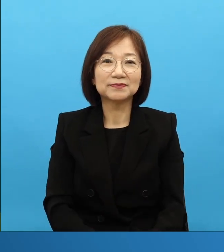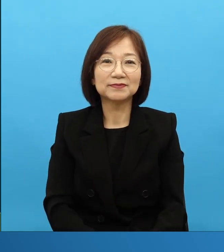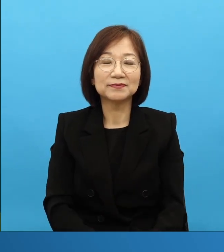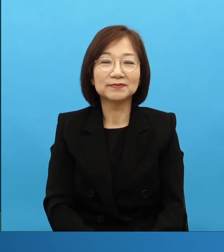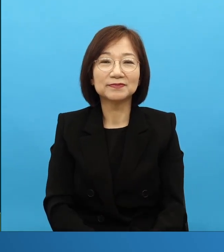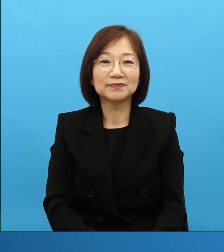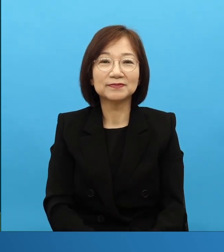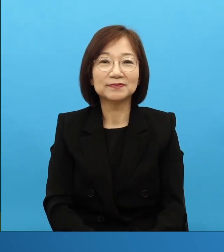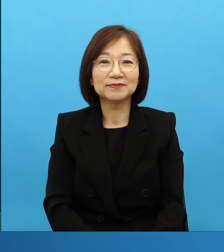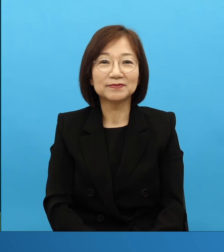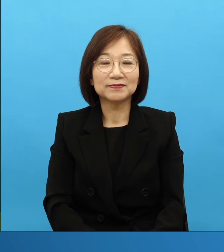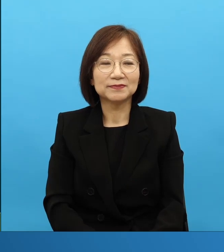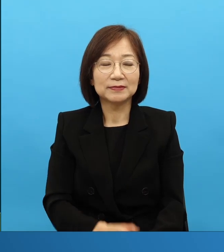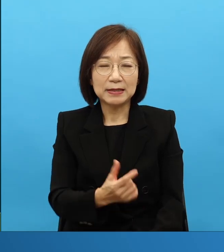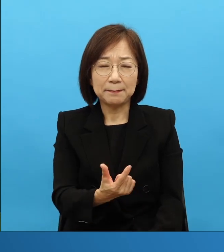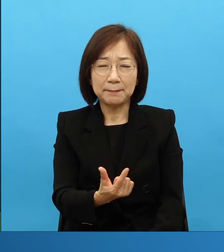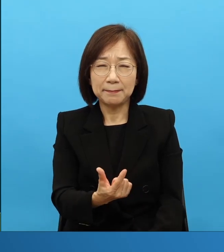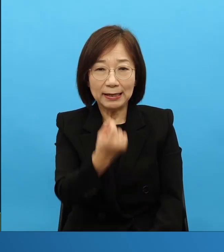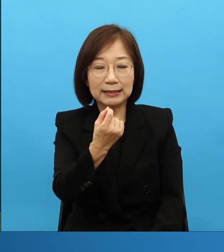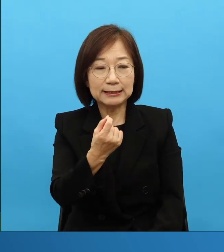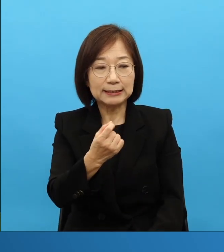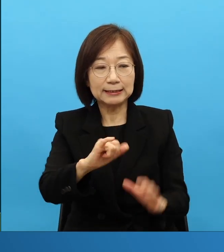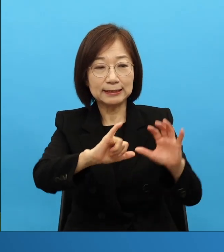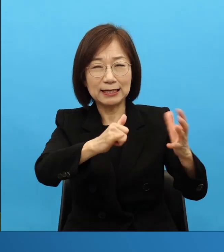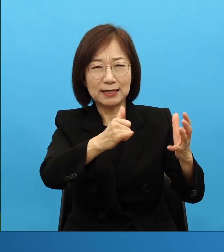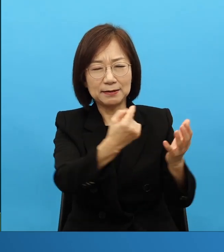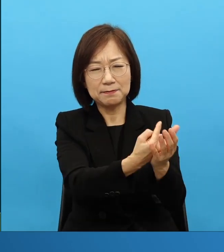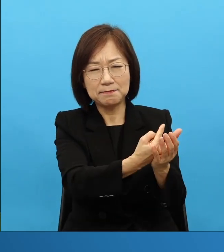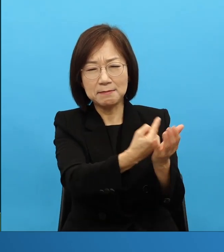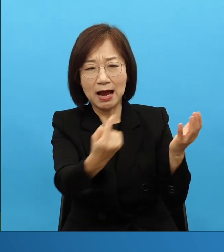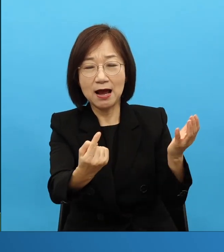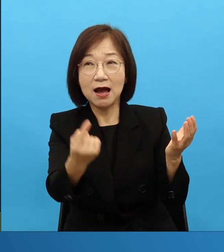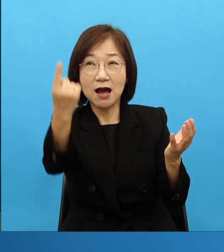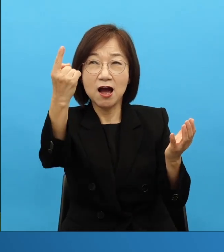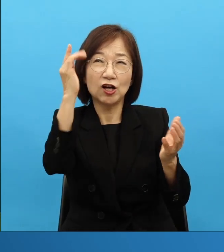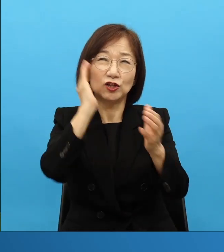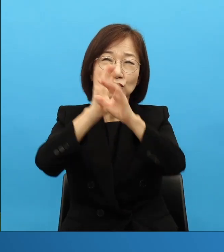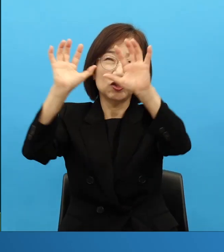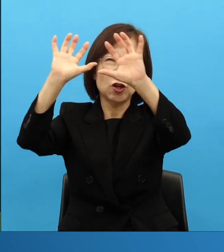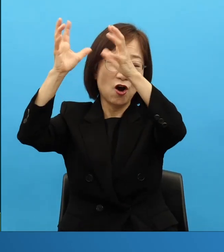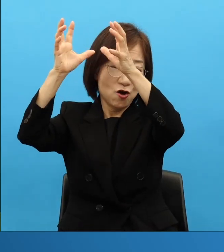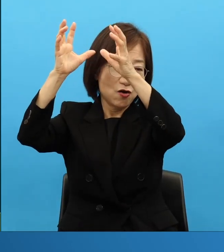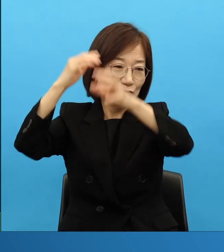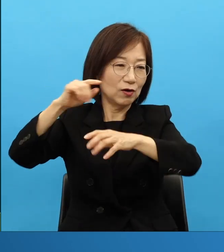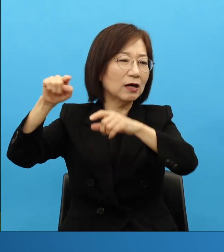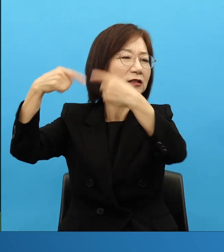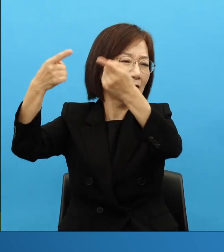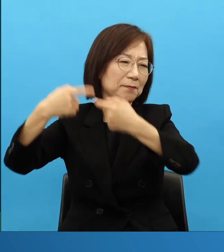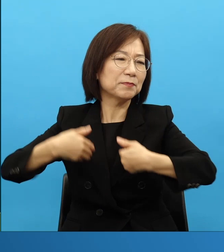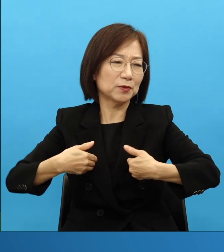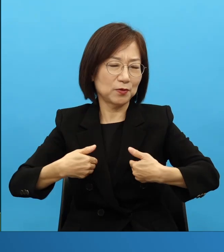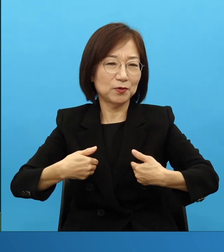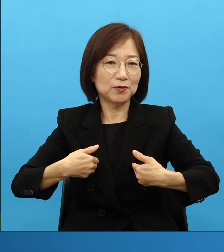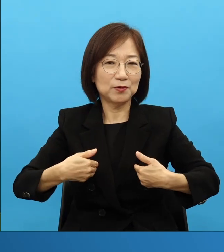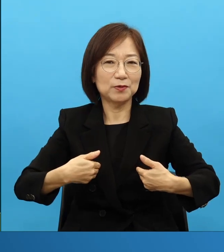빨리 빠져나와서 천성으로 가라. You must quickly leave and go to the heavenly